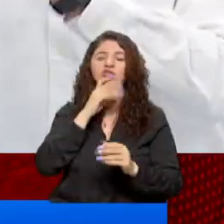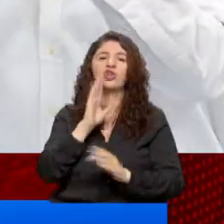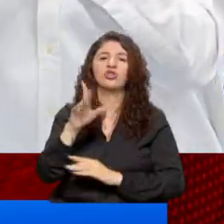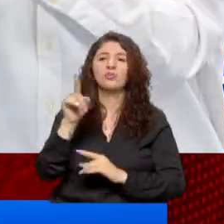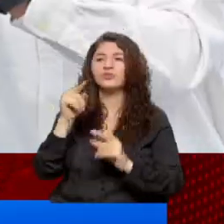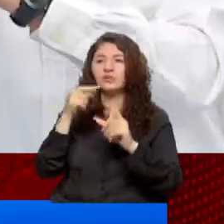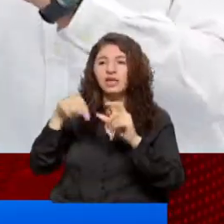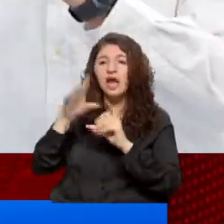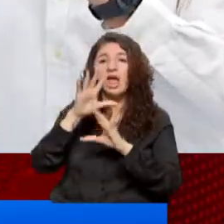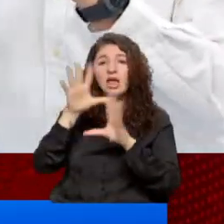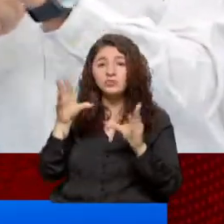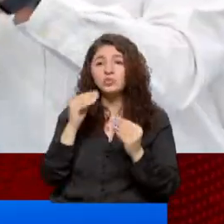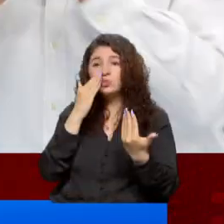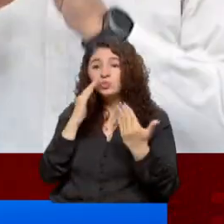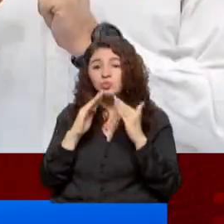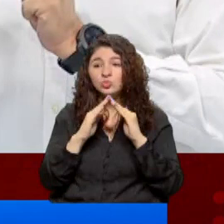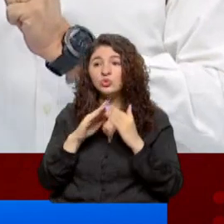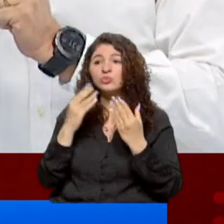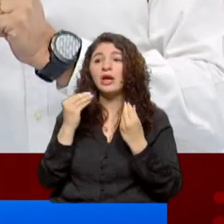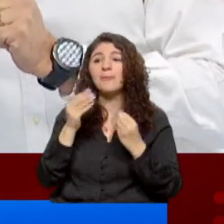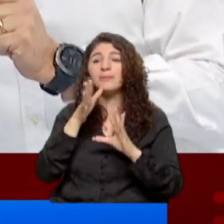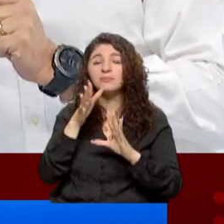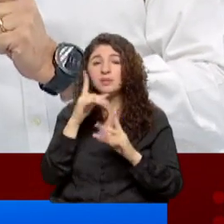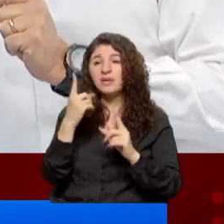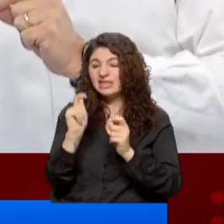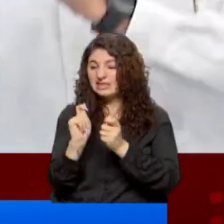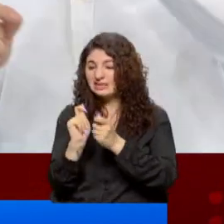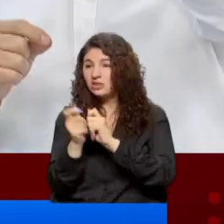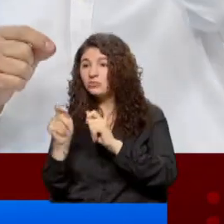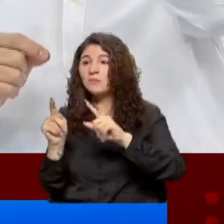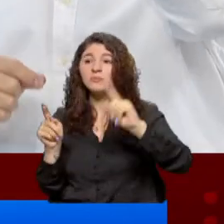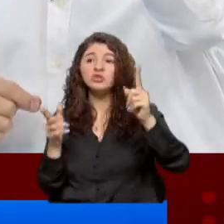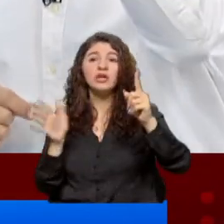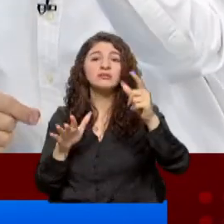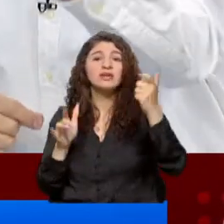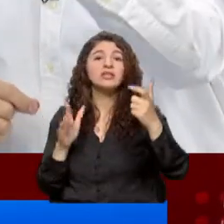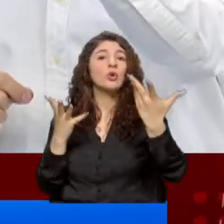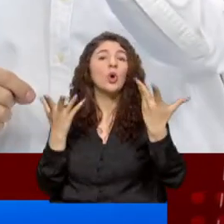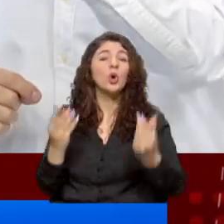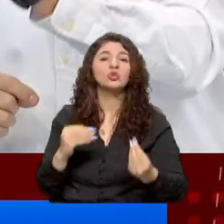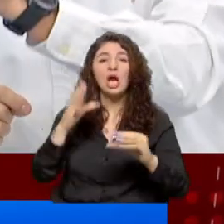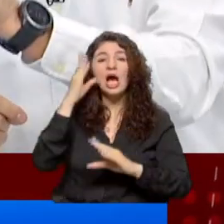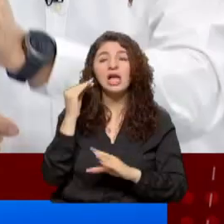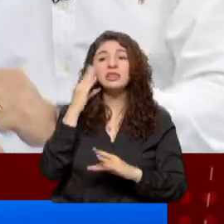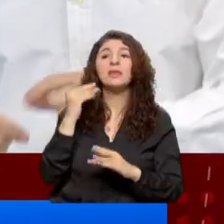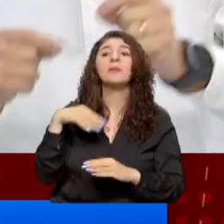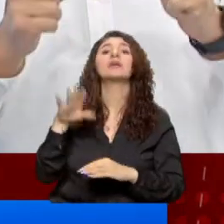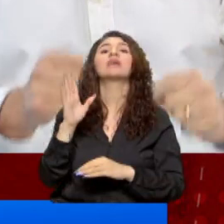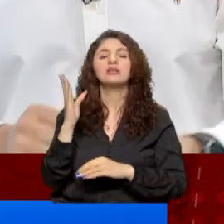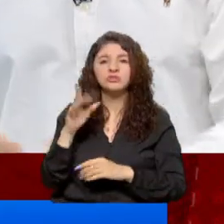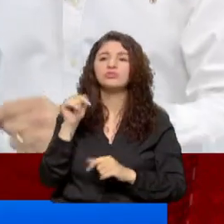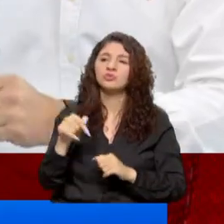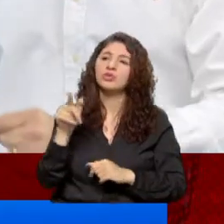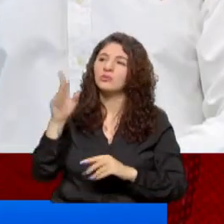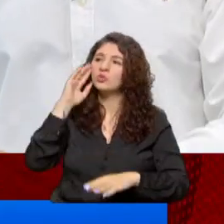yanlış oluyor bu uçakların hepsinin çok iyi bilinmesi bir yerde bir değişiklik yapınca başka yerde ne olacağını anlamadığınız zaman